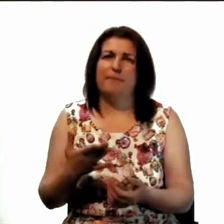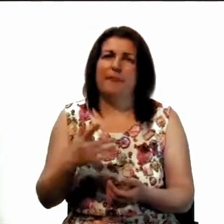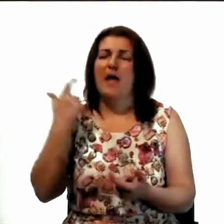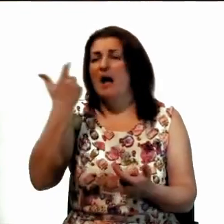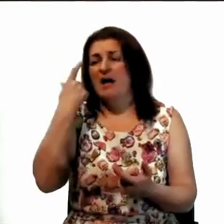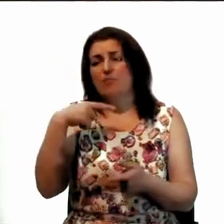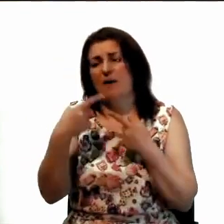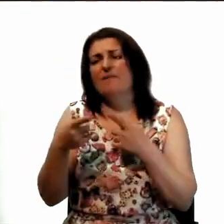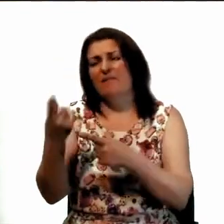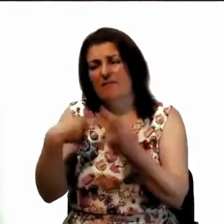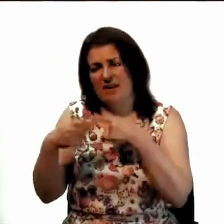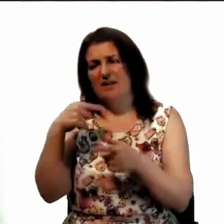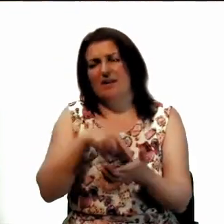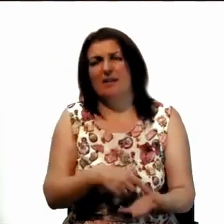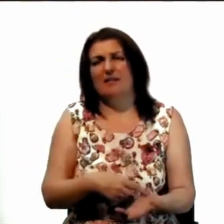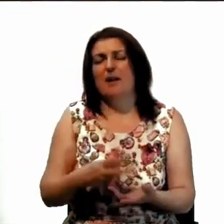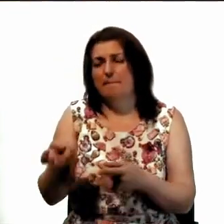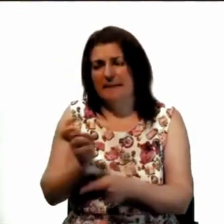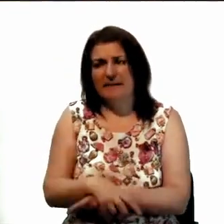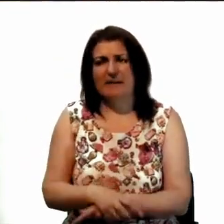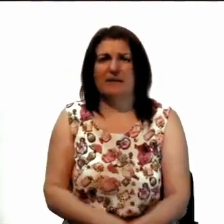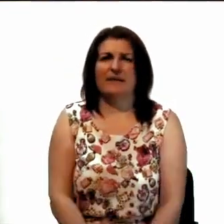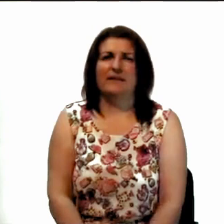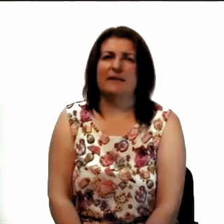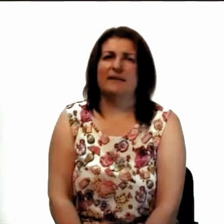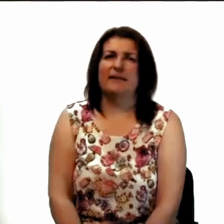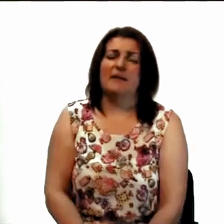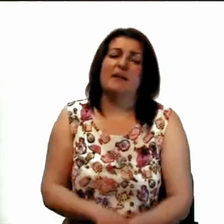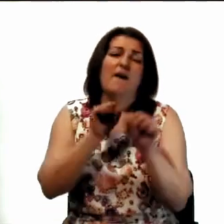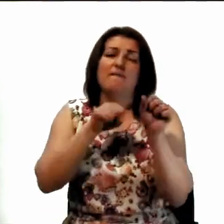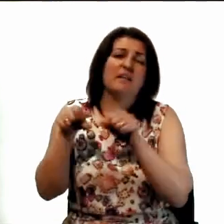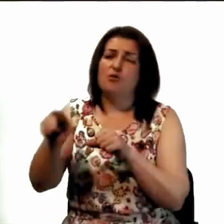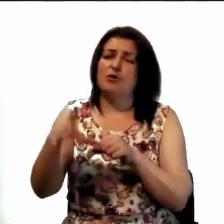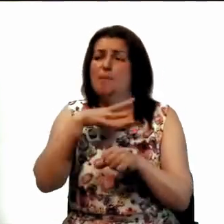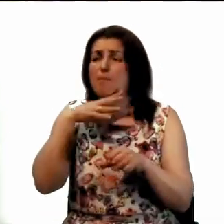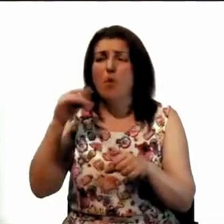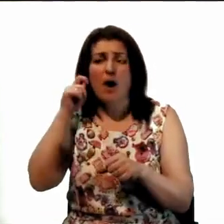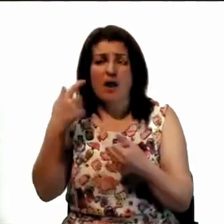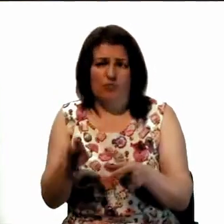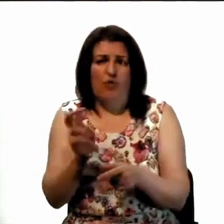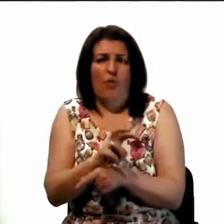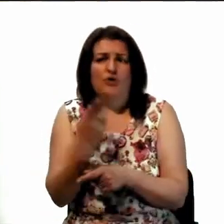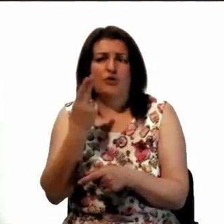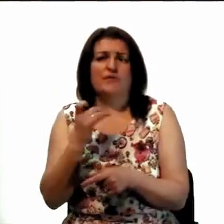Господь говорит: «Вернись, приди». Возможно, ты много лет в церкви.